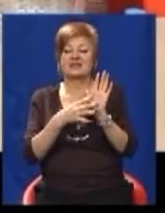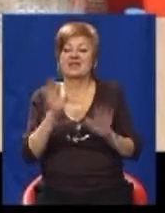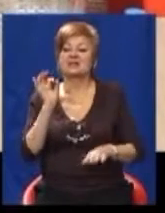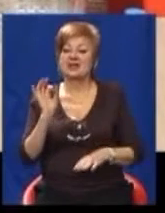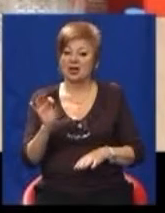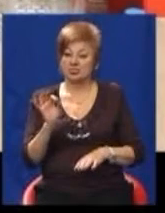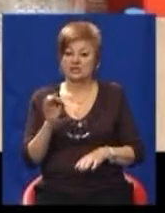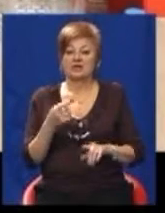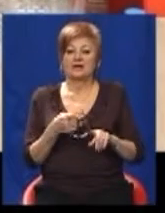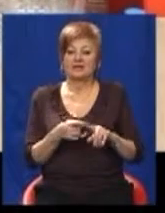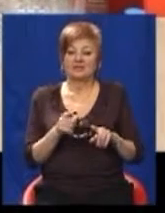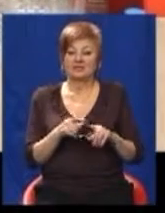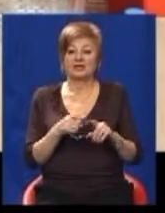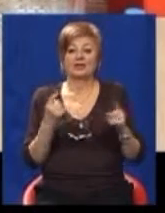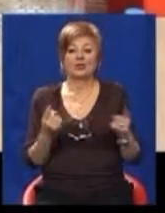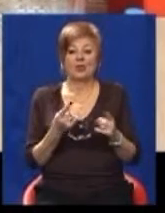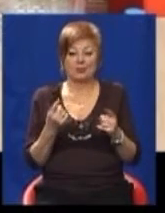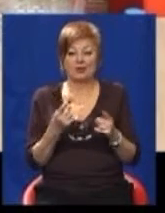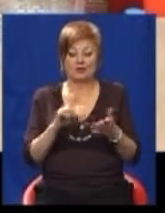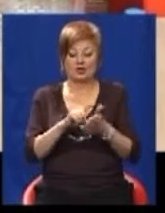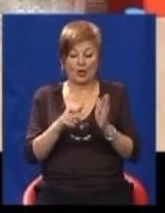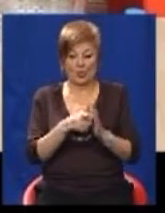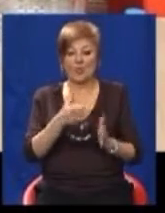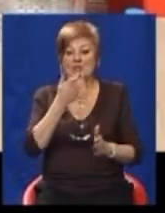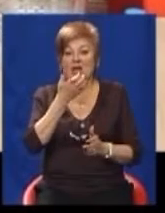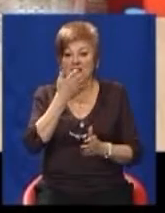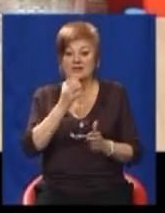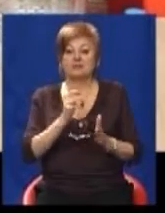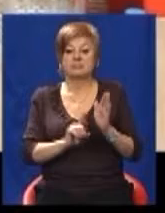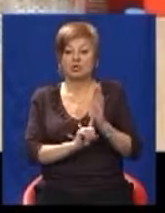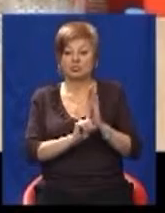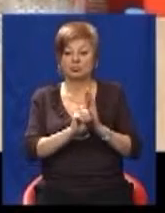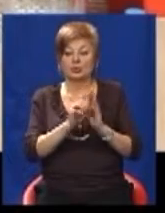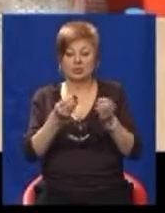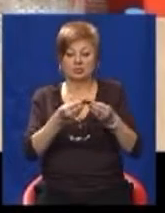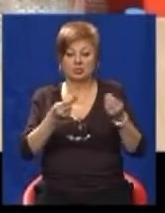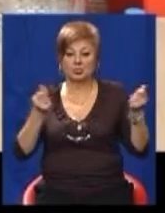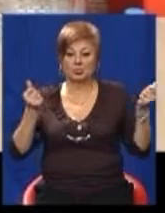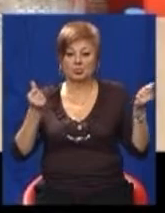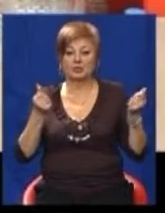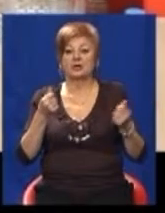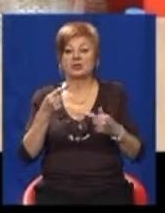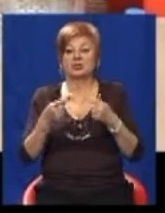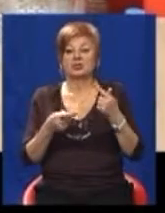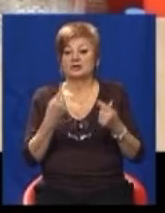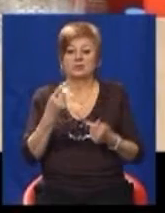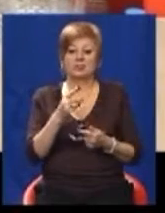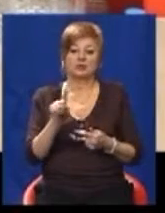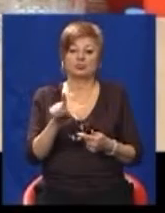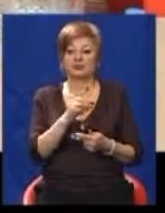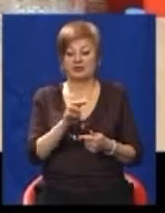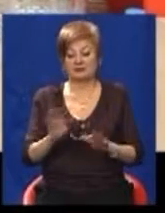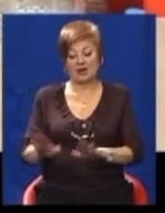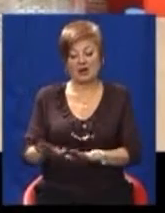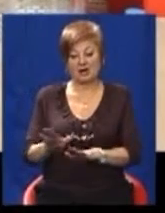градусів. І при такій навіть звичайній кімнатній температурі він прямо на очах випаровується, і через кілька хвилин, якщо його залишити ось